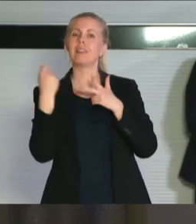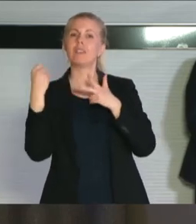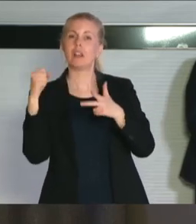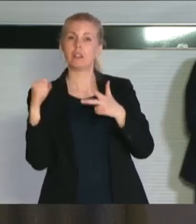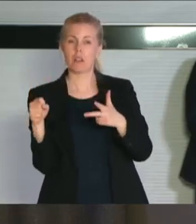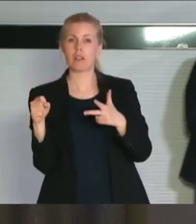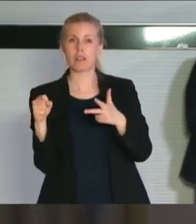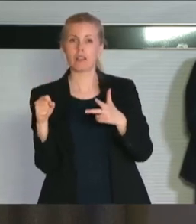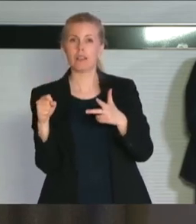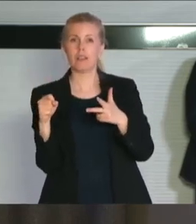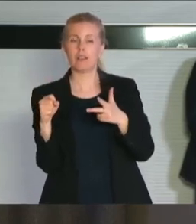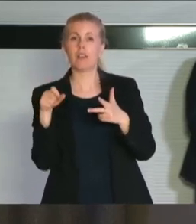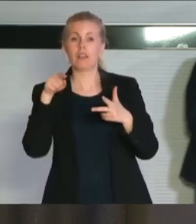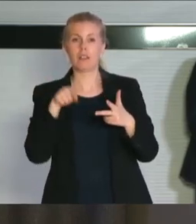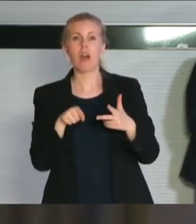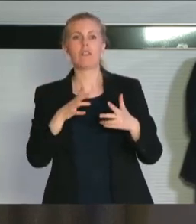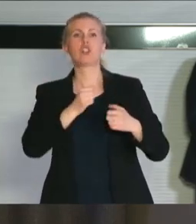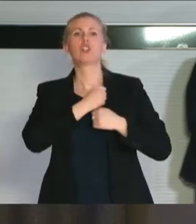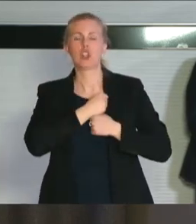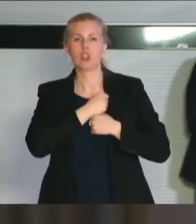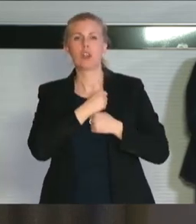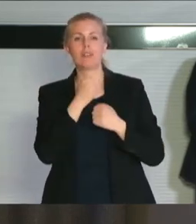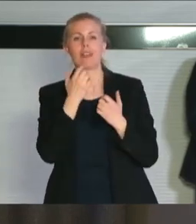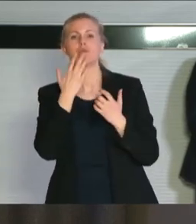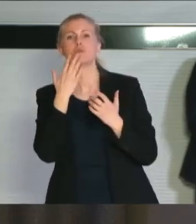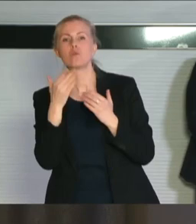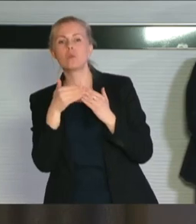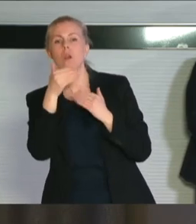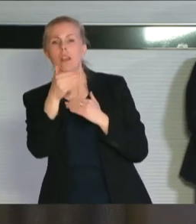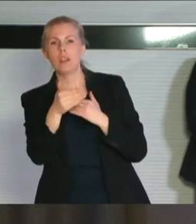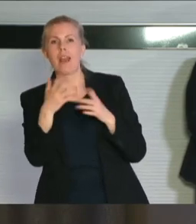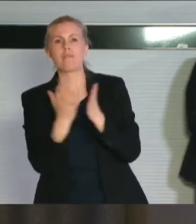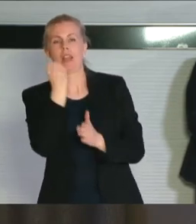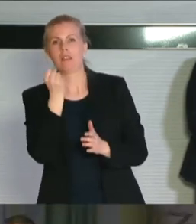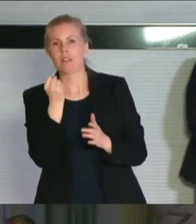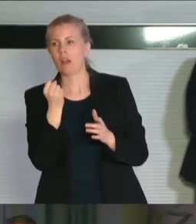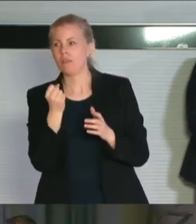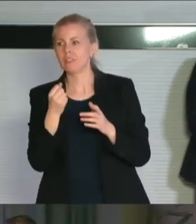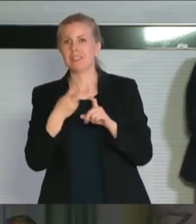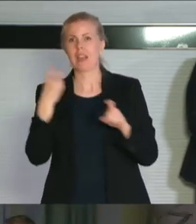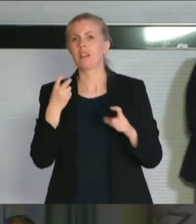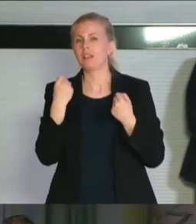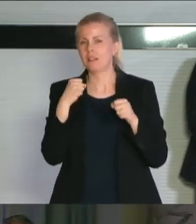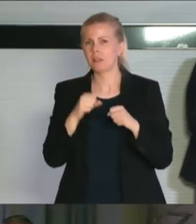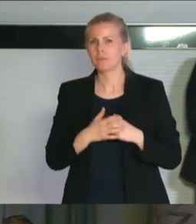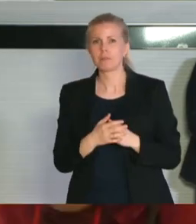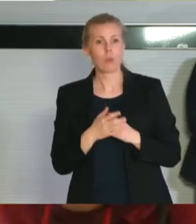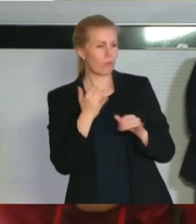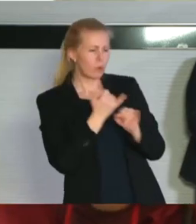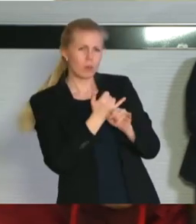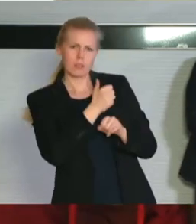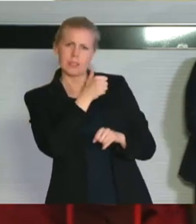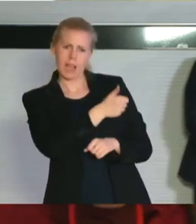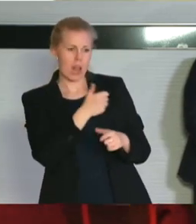når vi er trygge på at det er en god exit fra de strenge tiltakene. Erna Solberg, hvordan klarer du å holde energien oppe i disse dagene